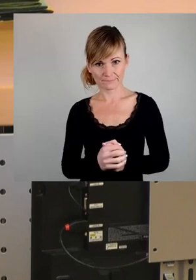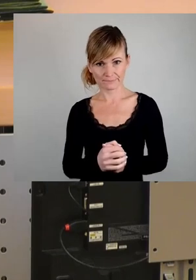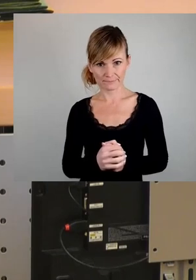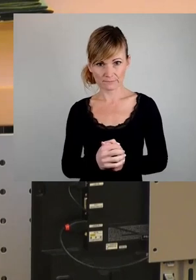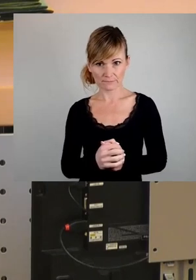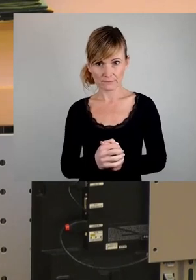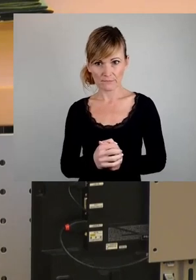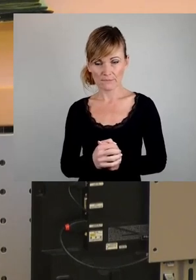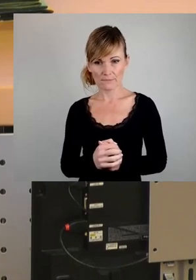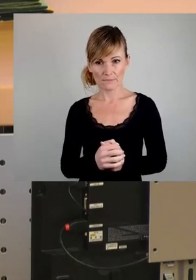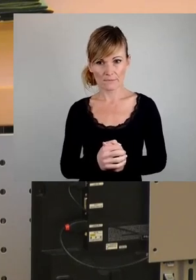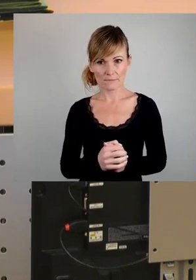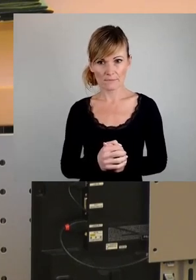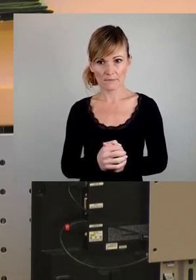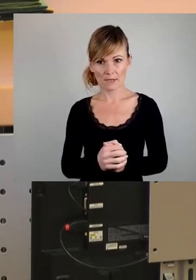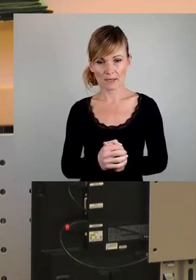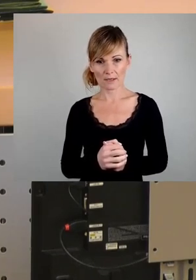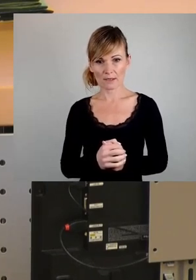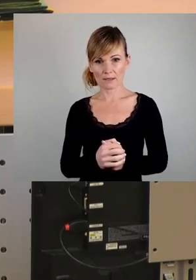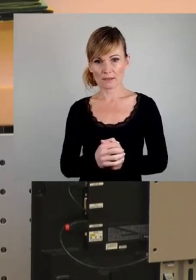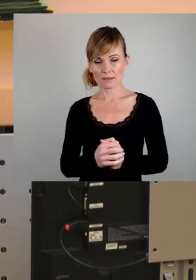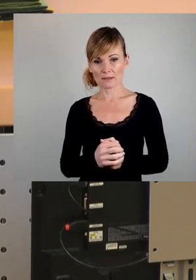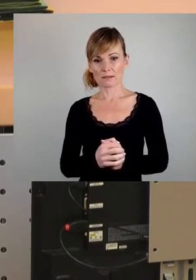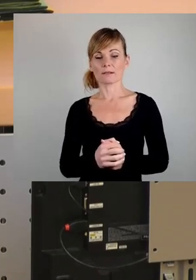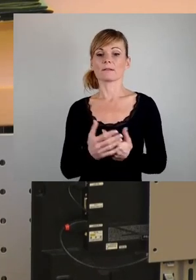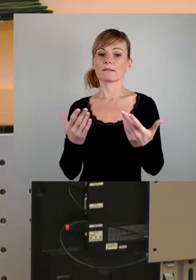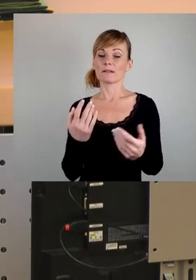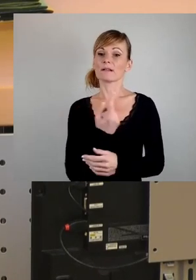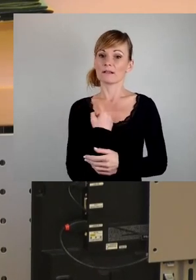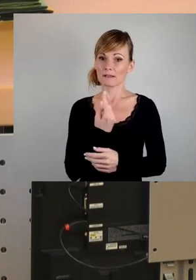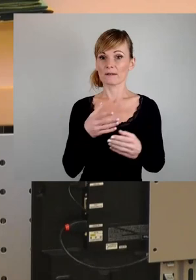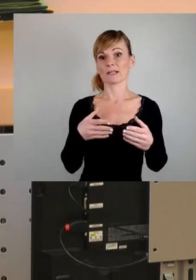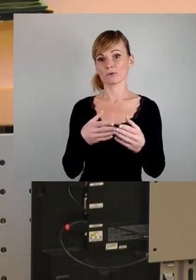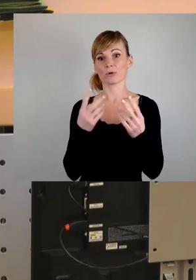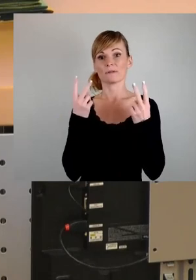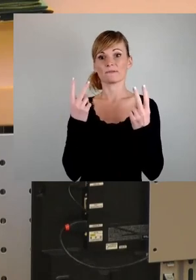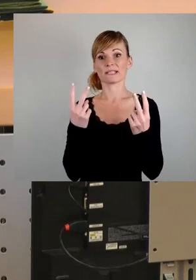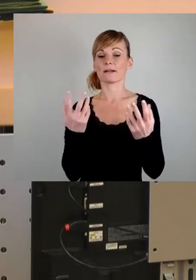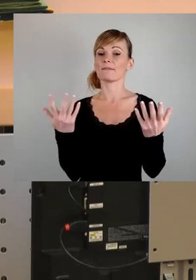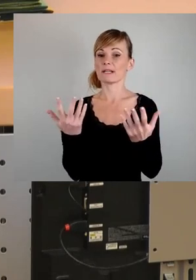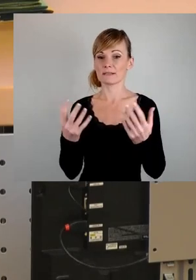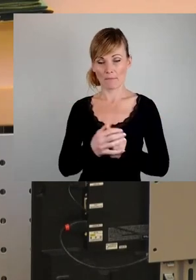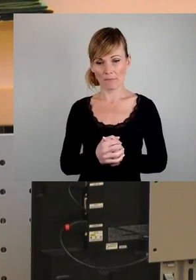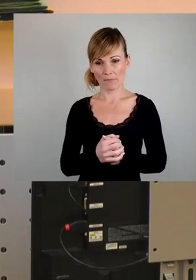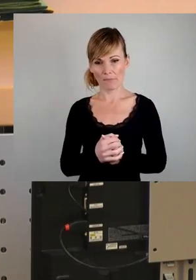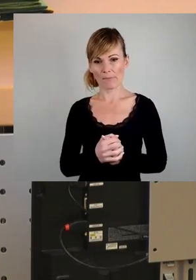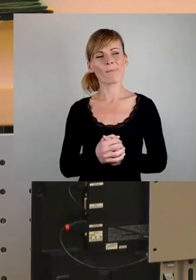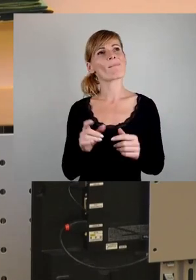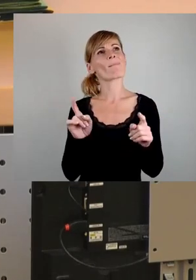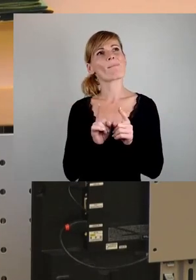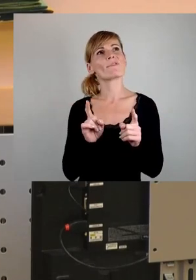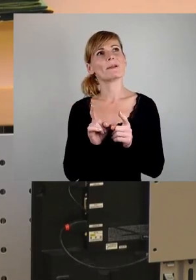Linken in diesem Zusammenhang wichtig ist, ist Folgendes. Wir wollen hier nicht nur irgendwie ein Event, das